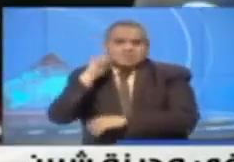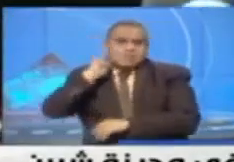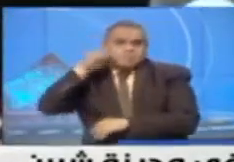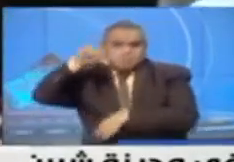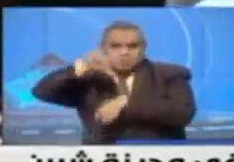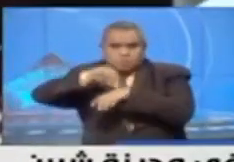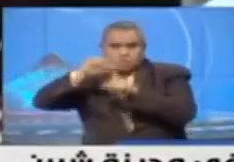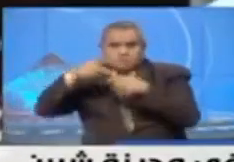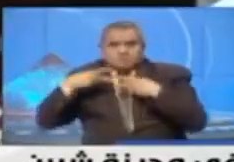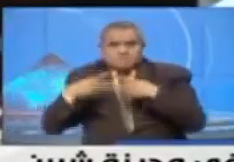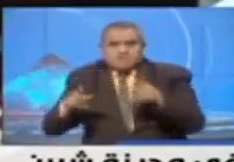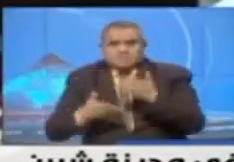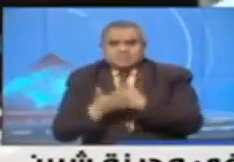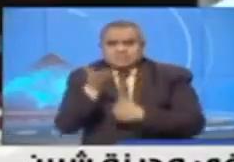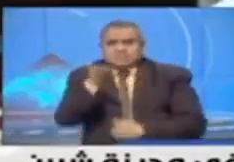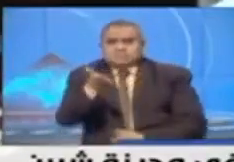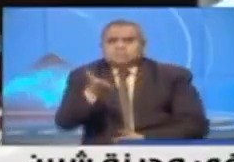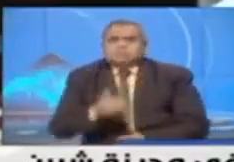الجديدة بالمحافظة.